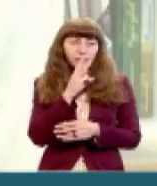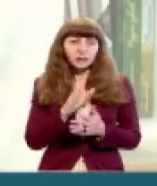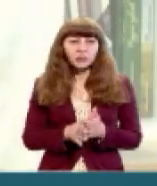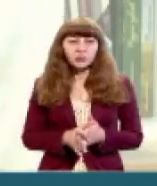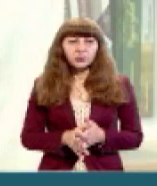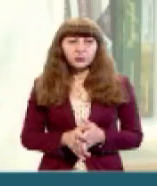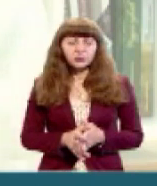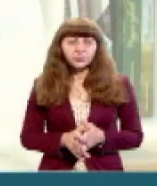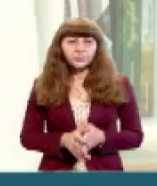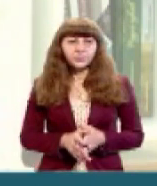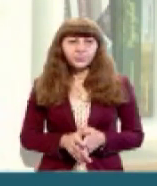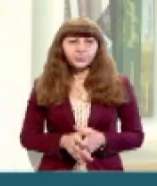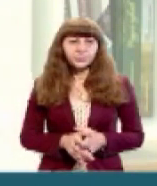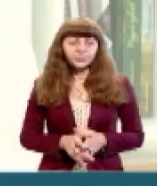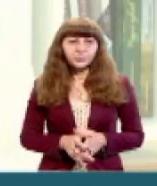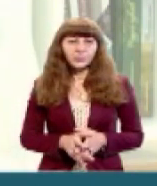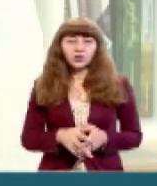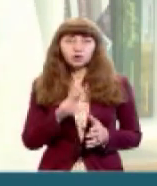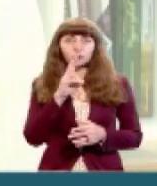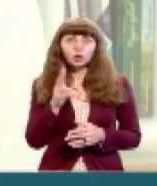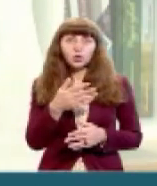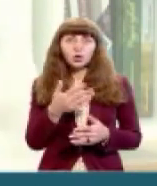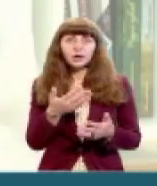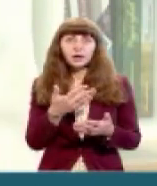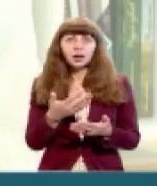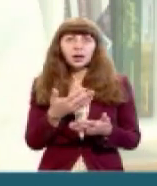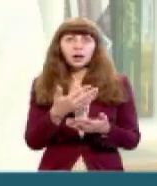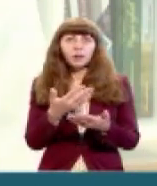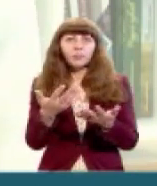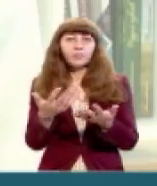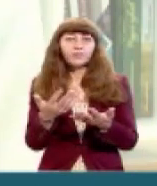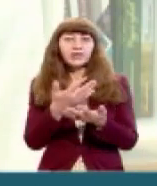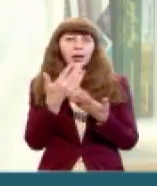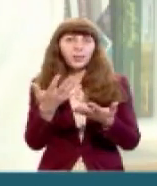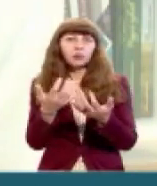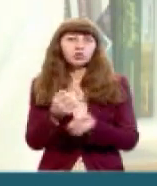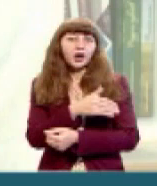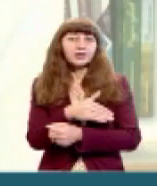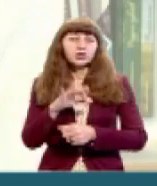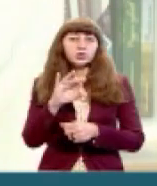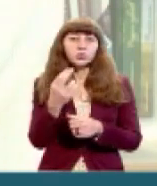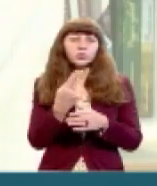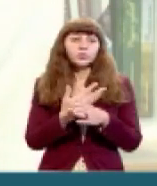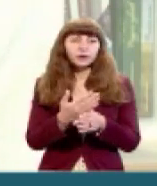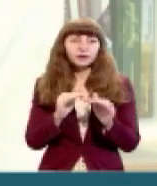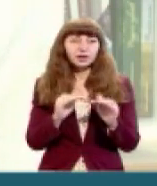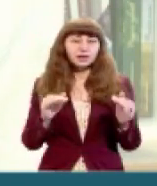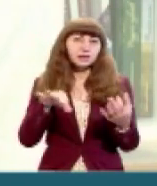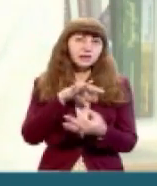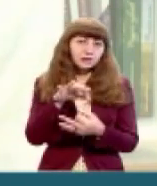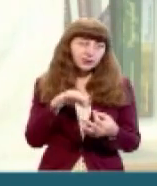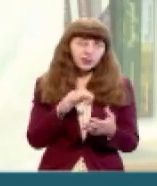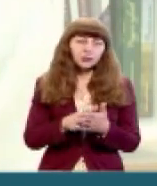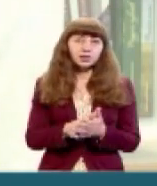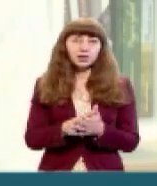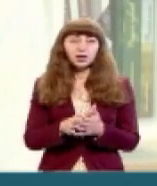әлеуметтік көмек алмайтын отбасылардан шыққан балалар, жетім балаларға және ата-анасының қамқорлығынсыз қалған отбасыларда тұратын балалар, төтенше